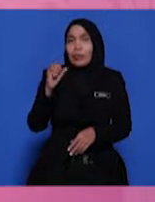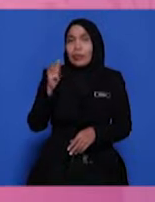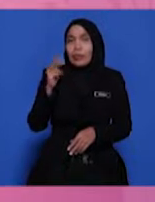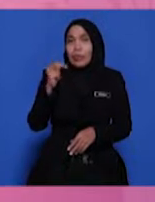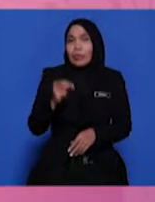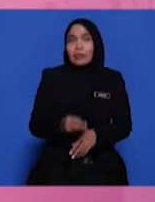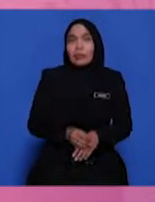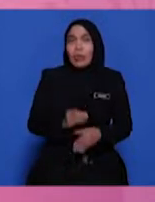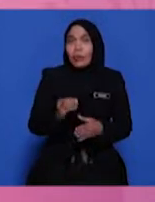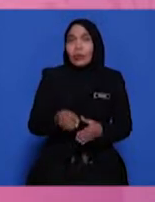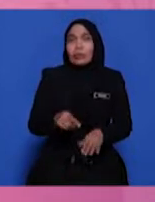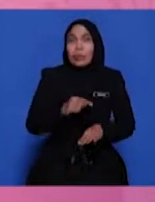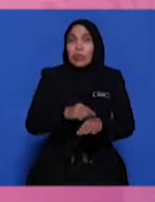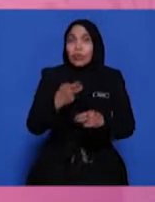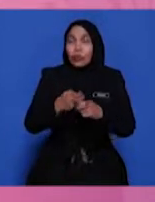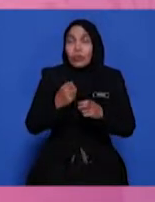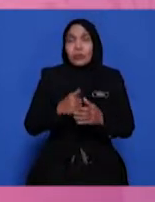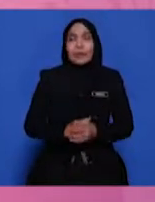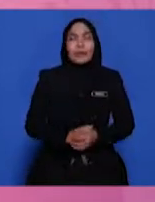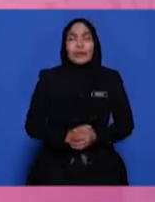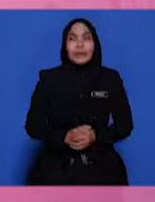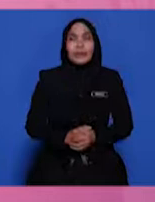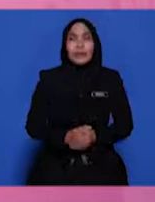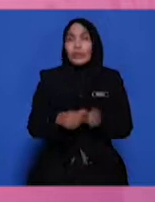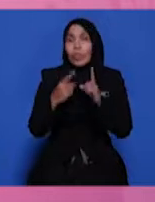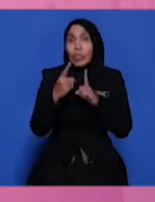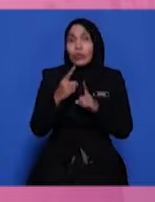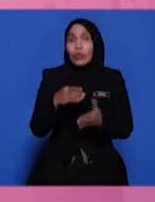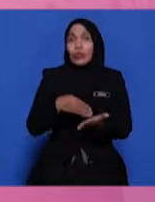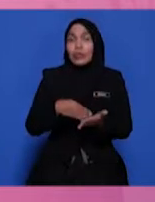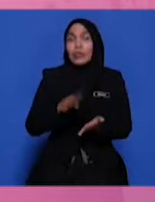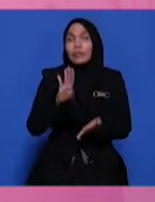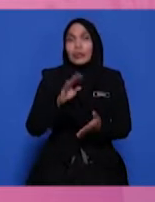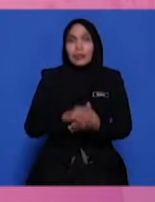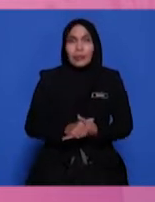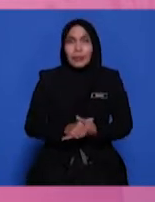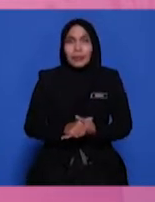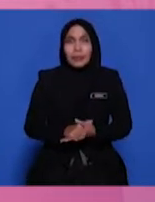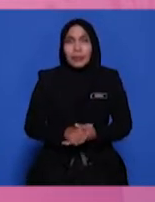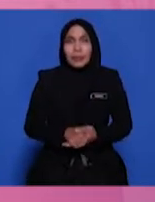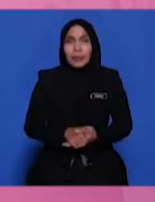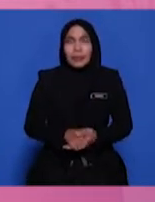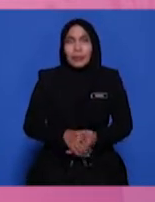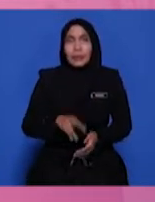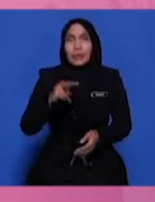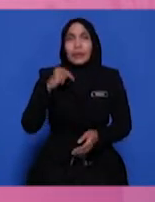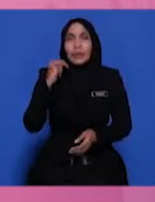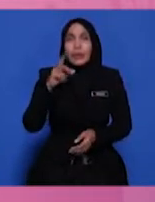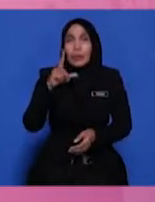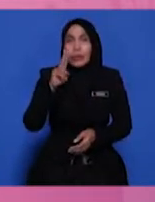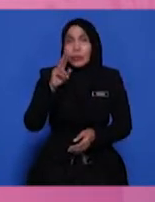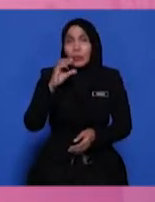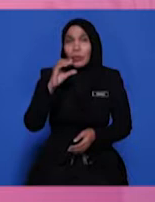cuba jawab soalan di bahagian B. Puan Lucy berhasrat untuk membeli sebuah